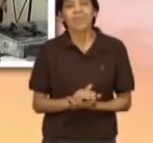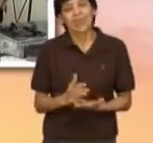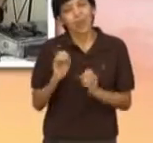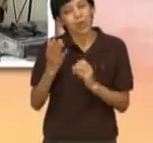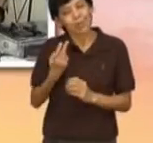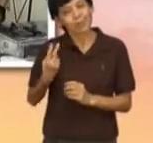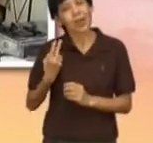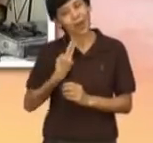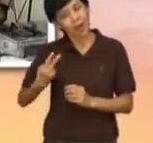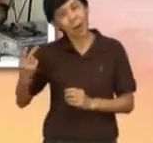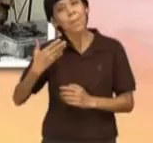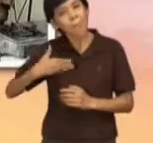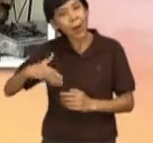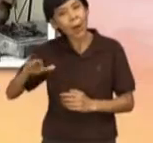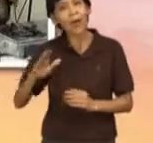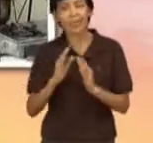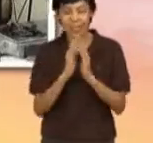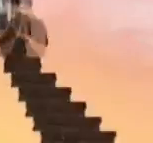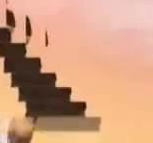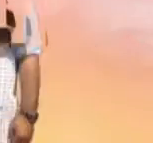าจารย์อมินตราขอลาไปก่อนสวัสดีค่ะ